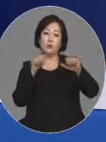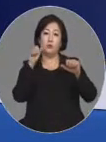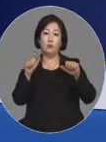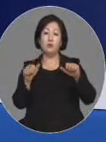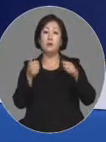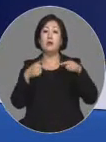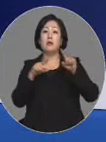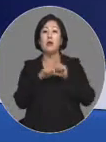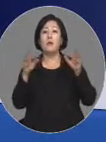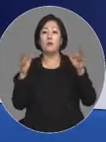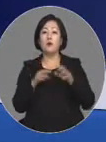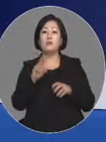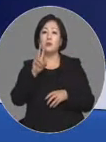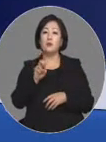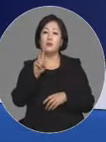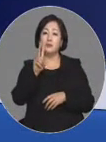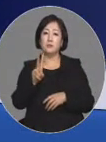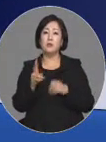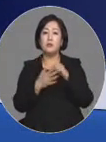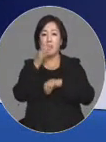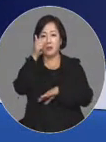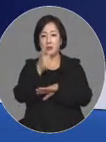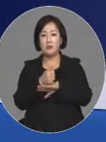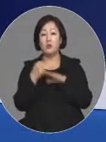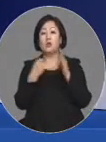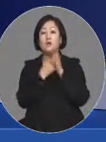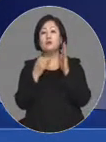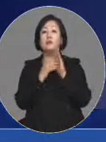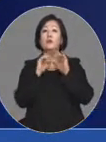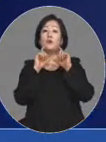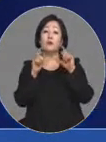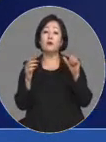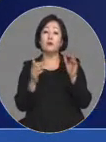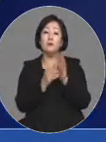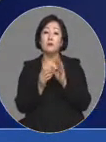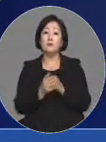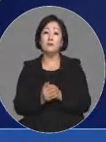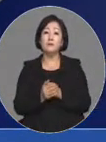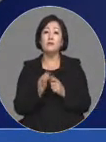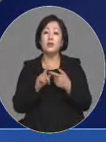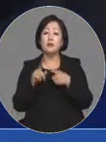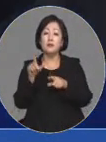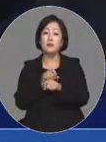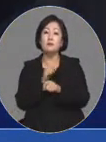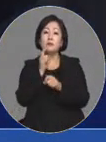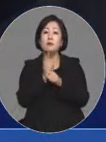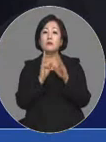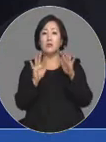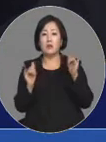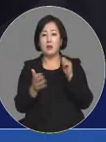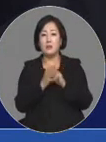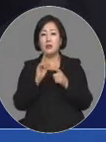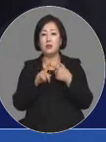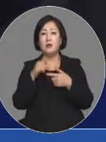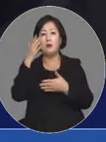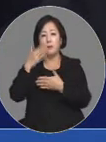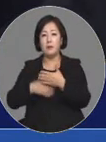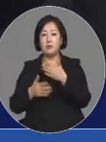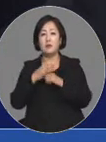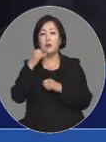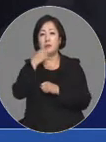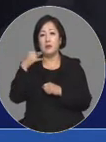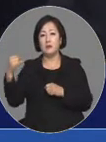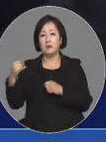더해 오는 22일 최종 후보를 정하게 됩니다. 특정 후보 대세론 없이 감점